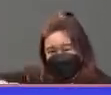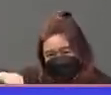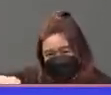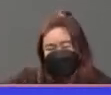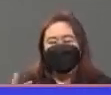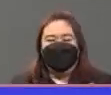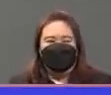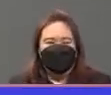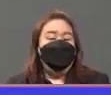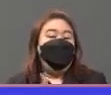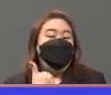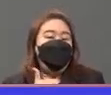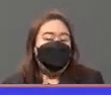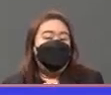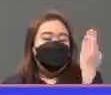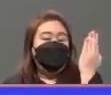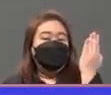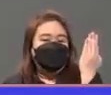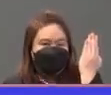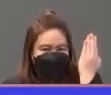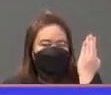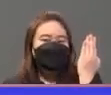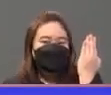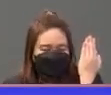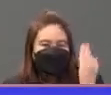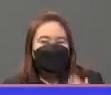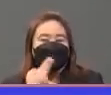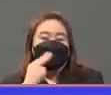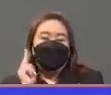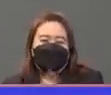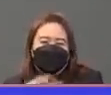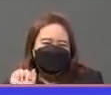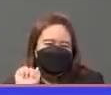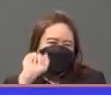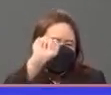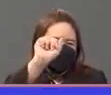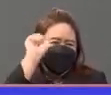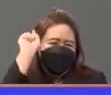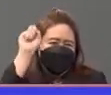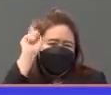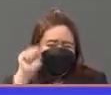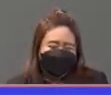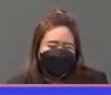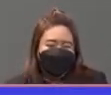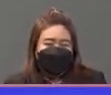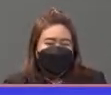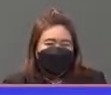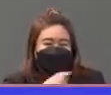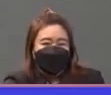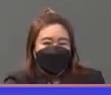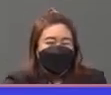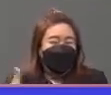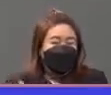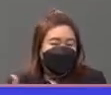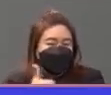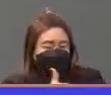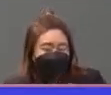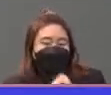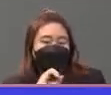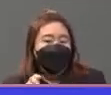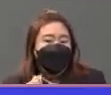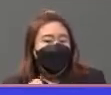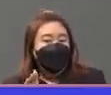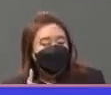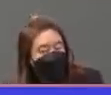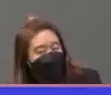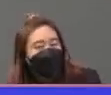ฝนฟ้าคะนองด้วยนะคะสำหรับบริเวณความกดอากาศสูงหรือว่ามวลอากาศเย็นกำลังปานกลางจากประเทศจีนยังคงปก